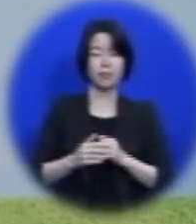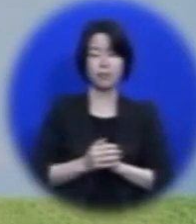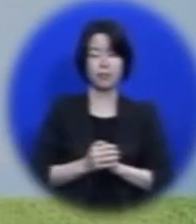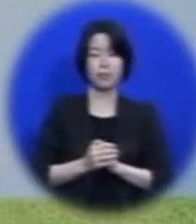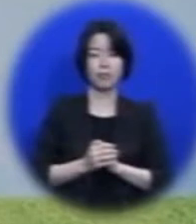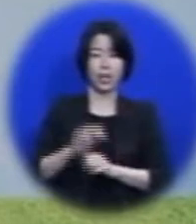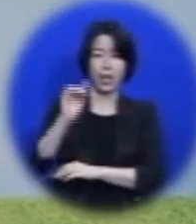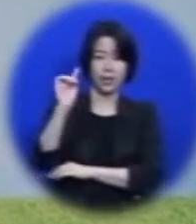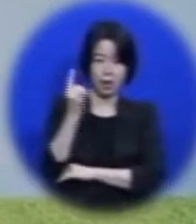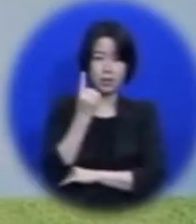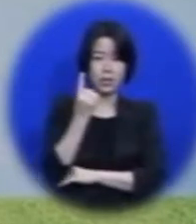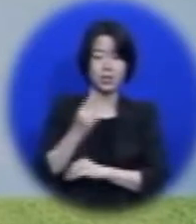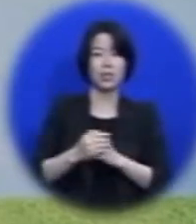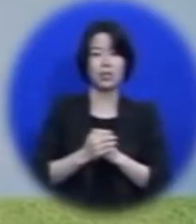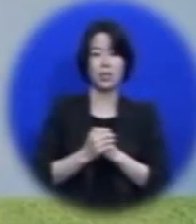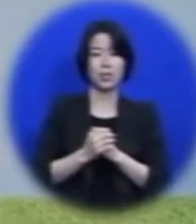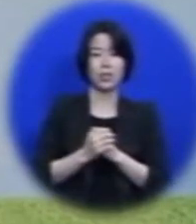다윗이